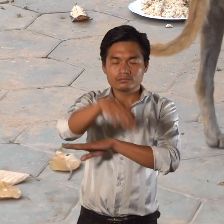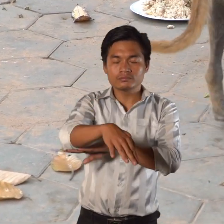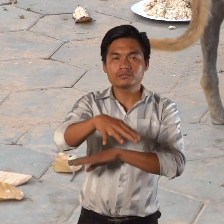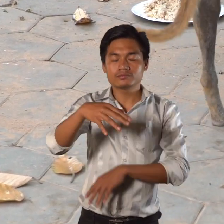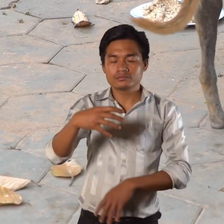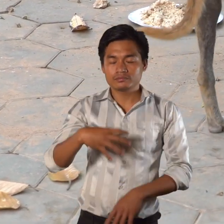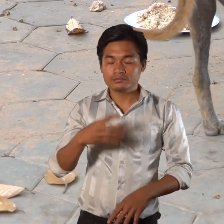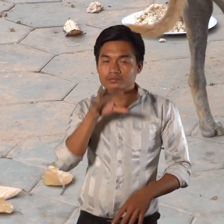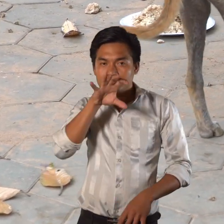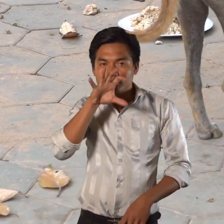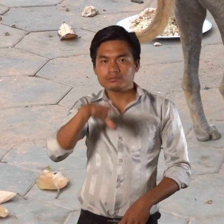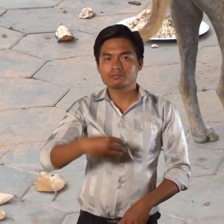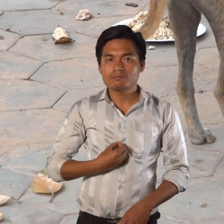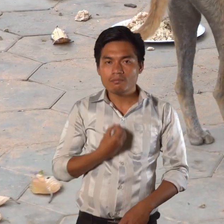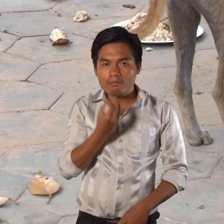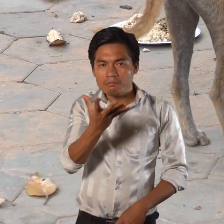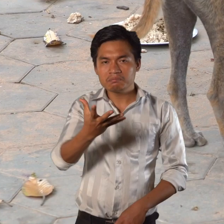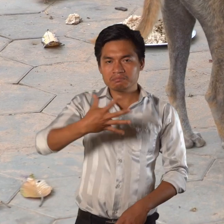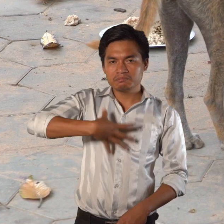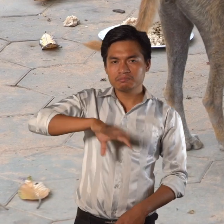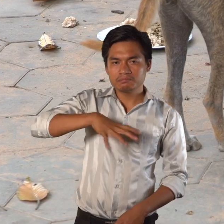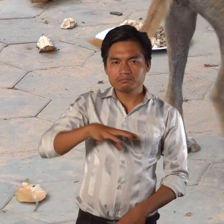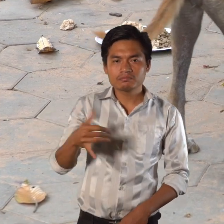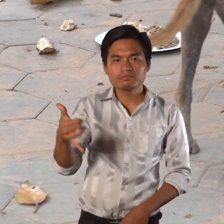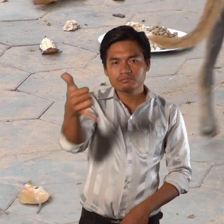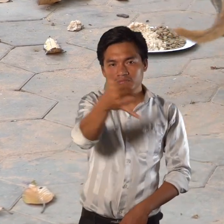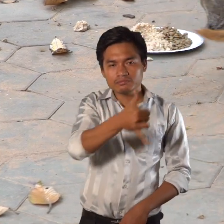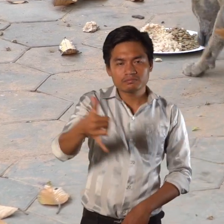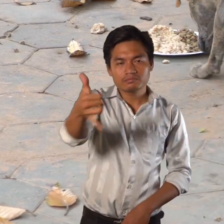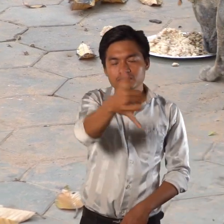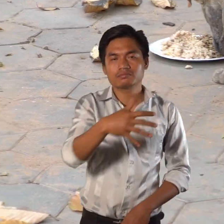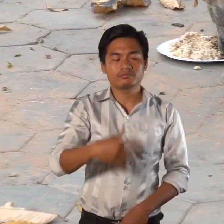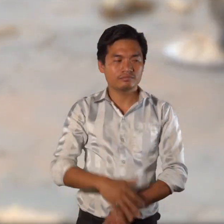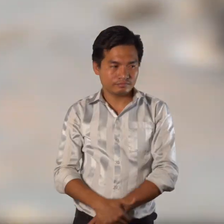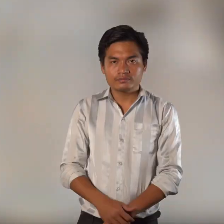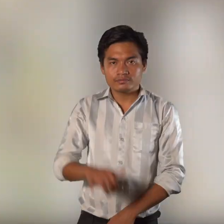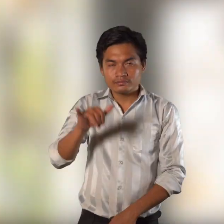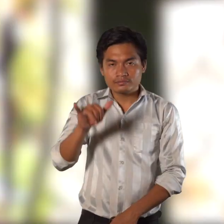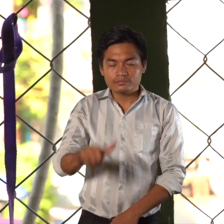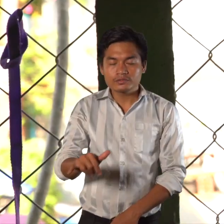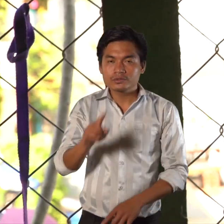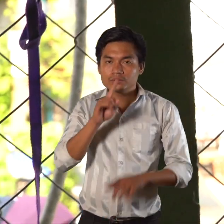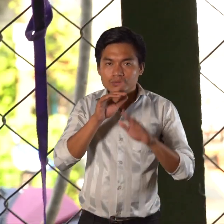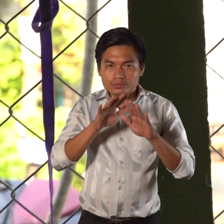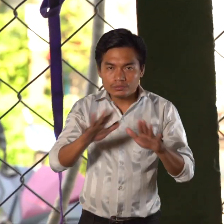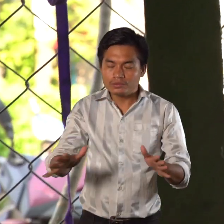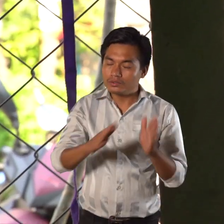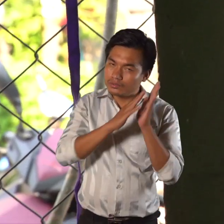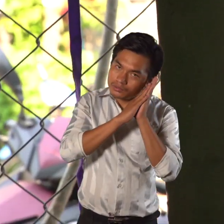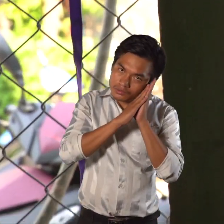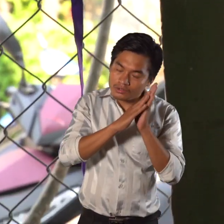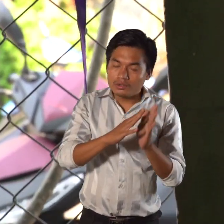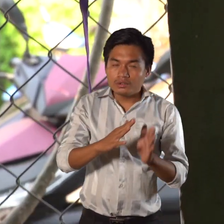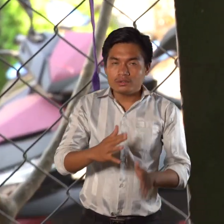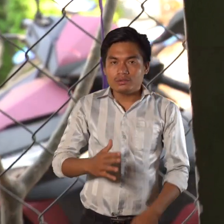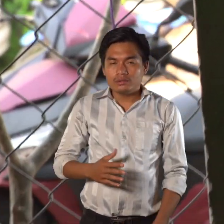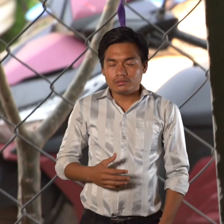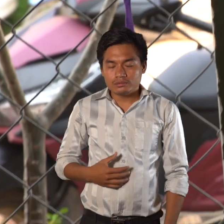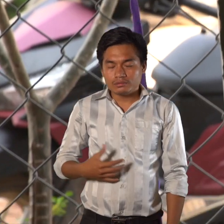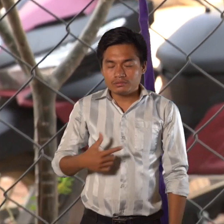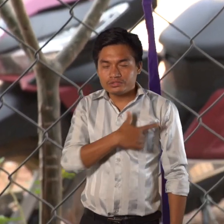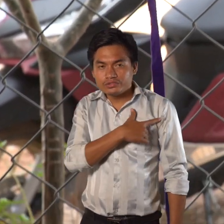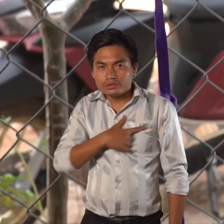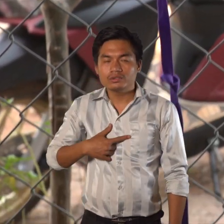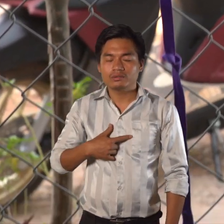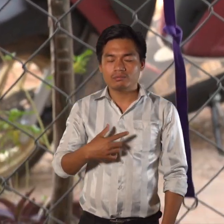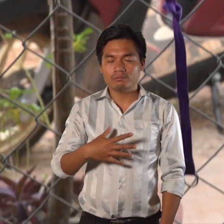3ល្ងាចវាចាប់ដើមក្អួតហើយវាមានអាការៈចង់ក្អួតហើយហើយអត់ចង់ដើរលេងទៅណាទេគឺនៅស្ងៀមដេក